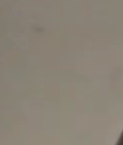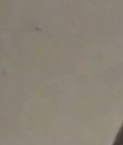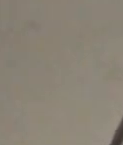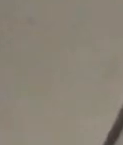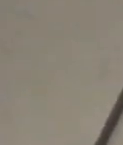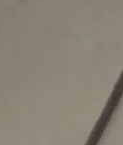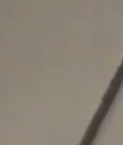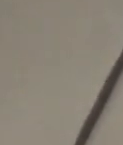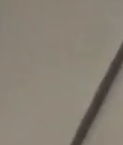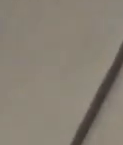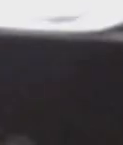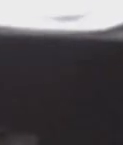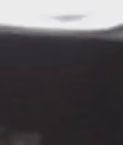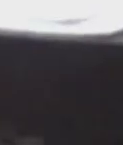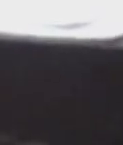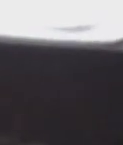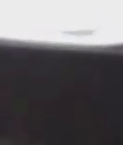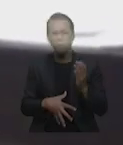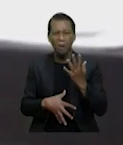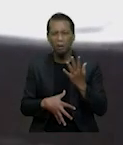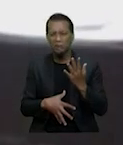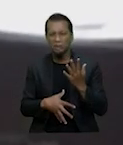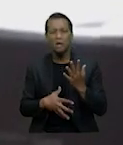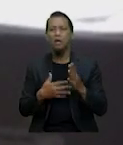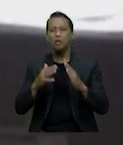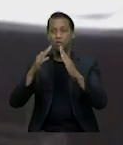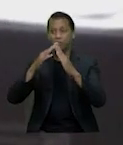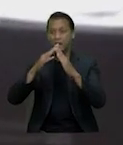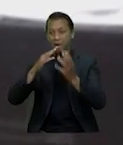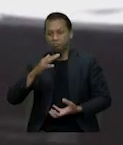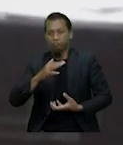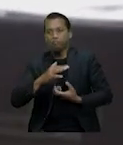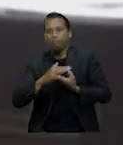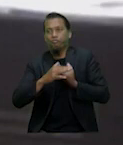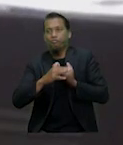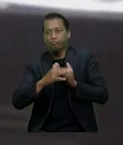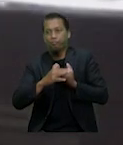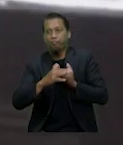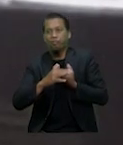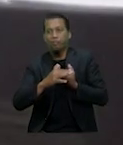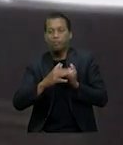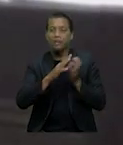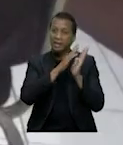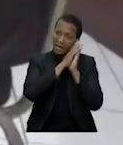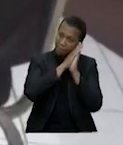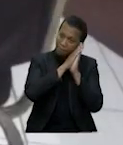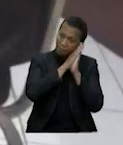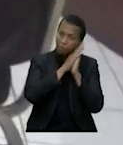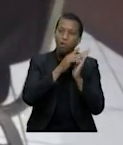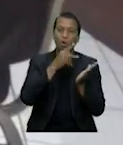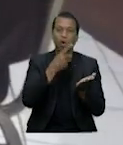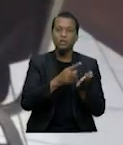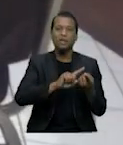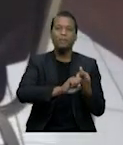nikah dengan kekasihnya. SN membuang bayi yang dilahirkannya sewaktu menginap di tempat kos di salah satu temannya di Ciseke,